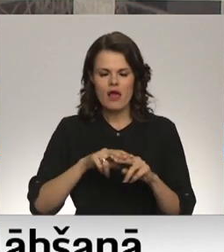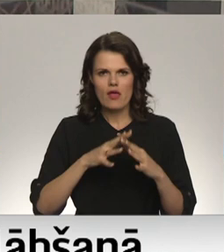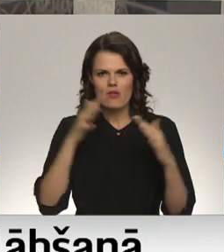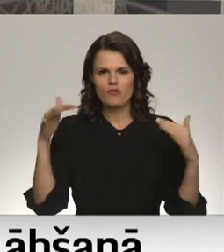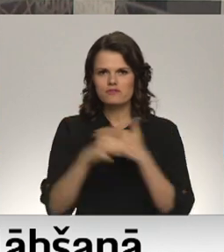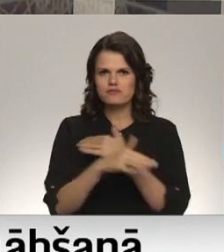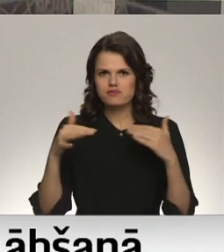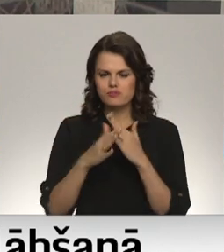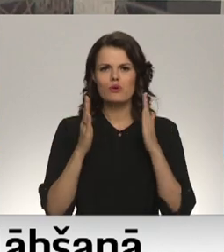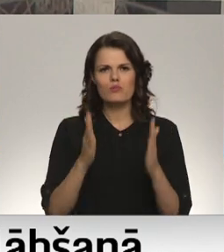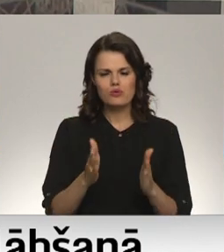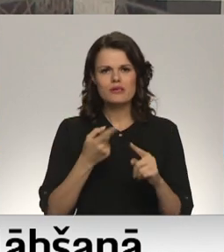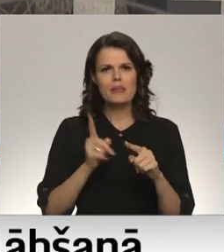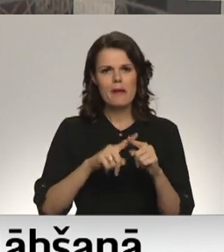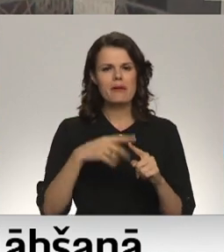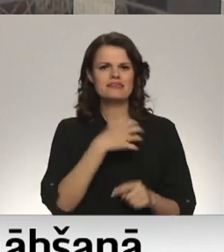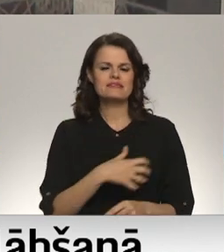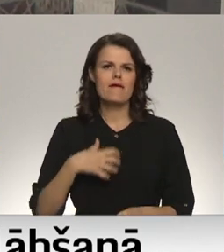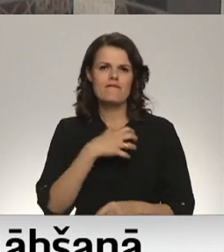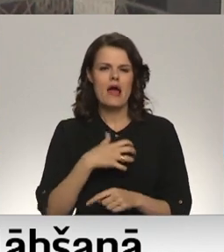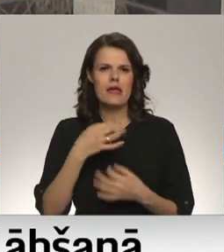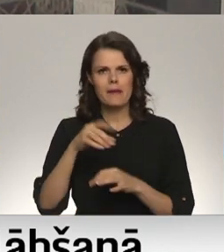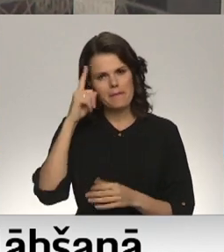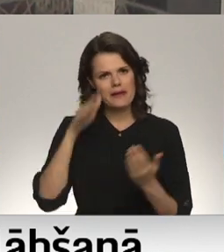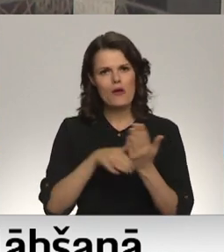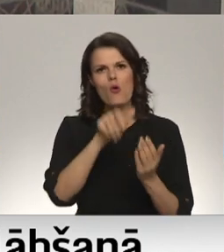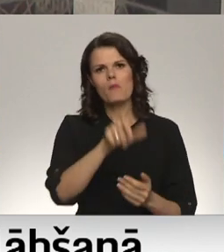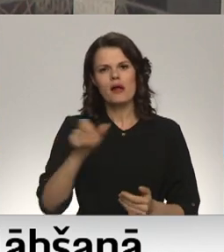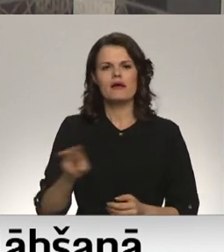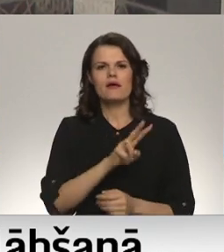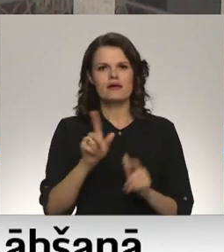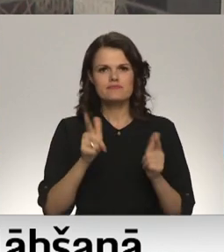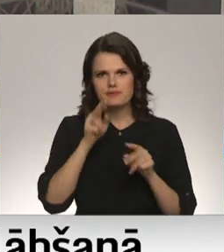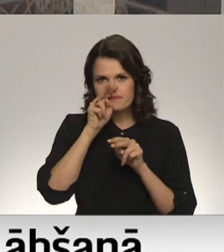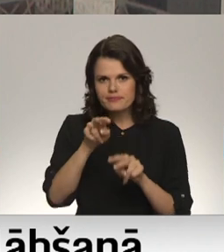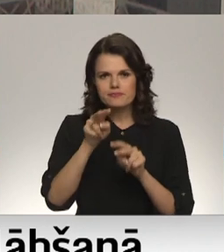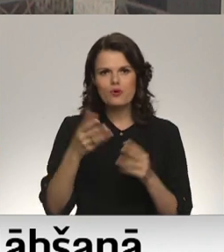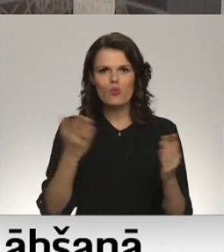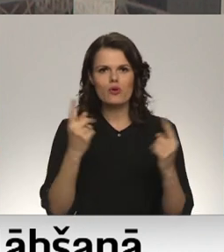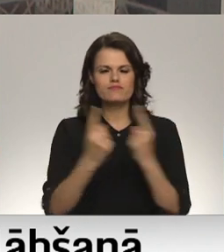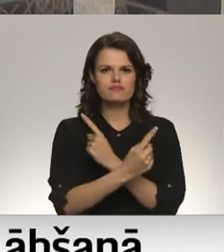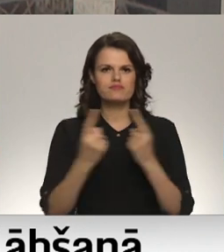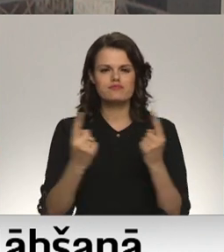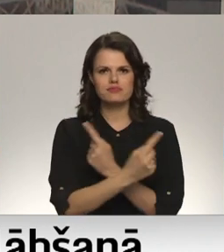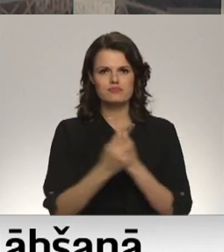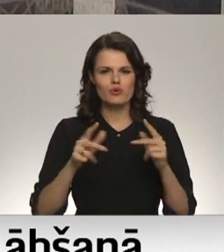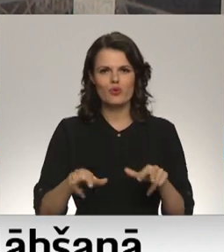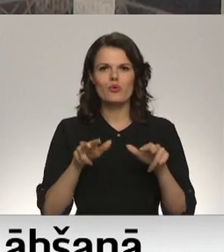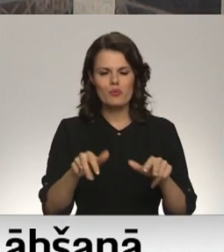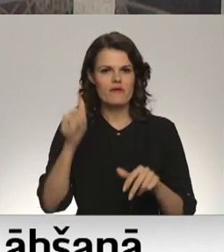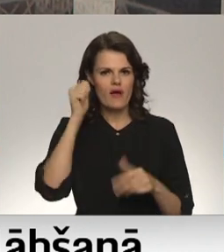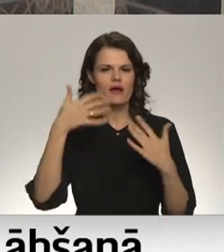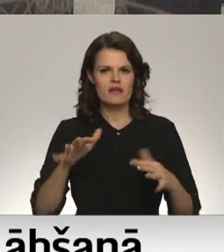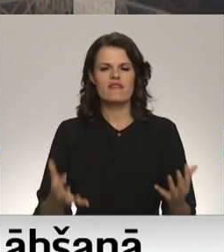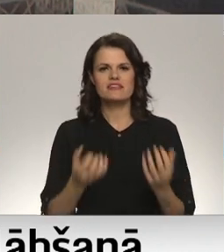Tāpēc nepieciešami brīvprātīgie, kas uzmanīs abinieku ceļu šķērsošanu. Vakarnakt brīvprātīgie Kuldīgas novada Rudbāržos jau izglābuši